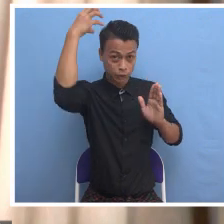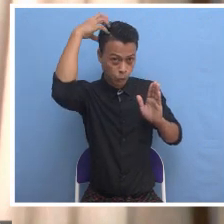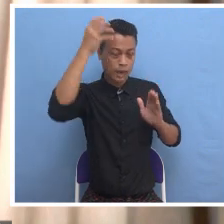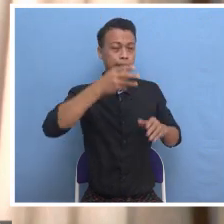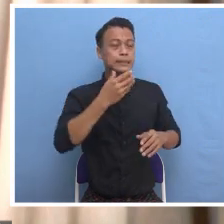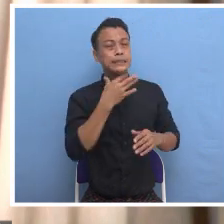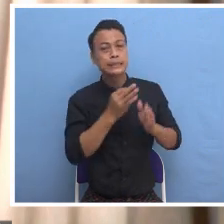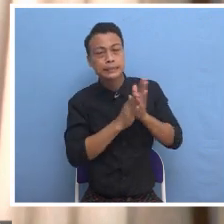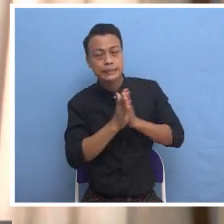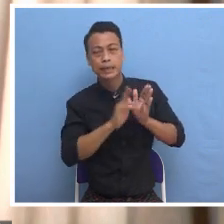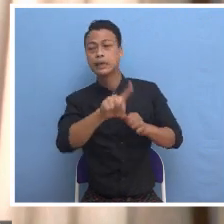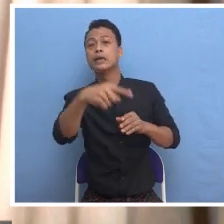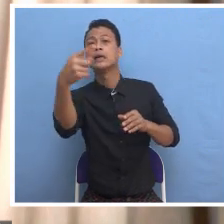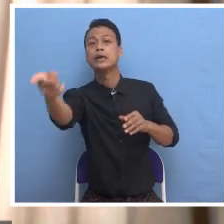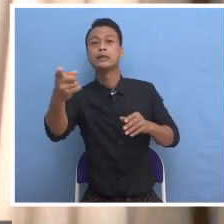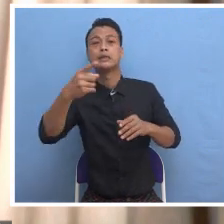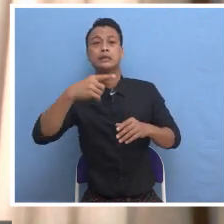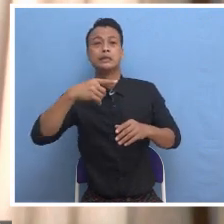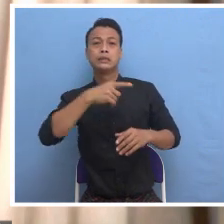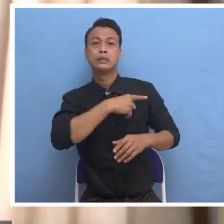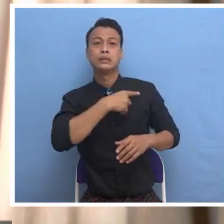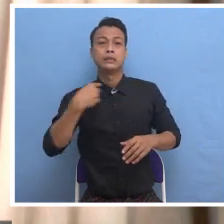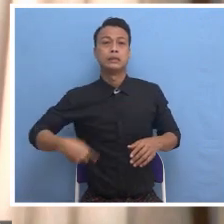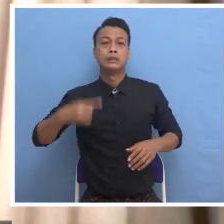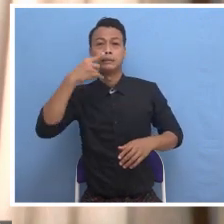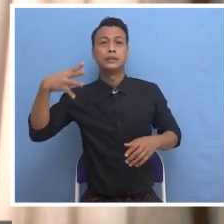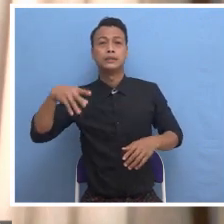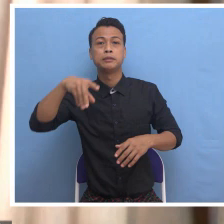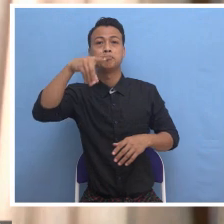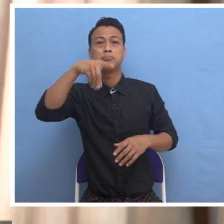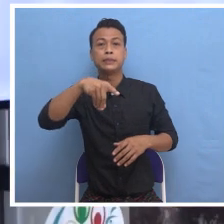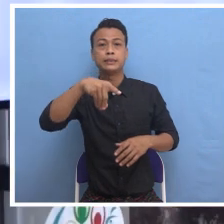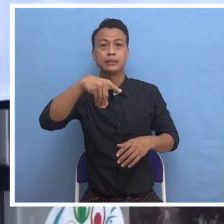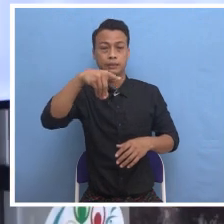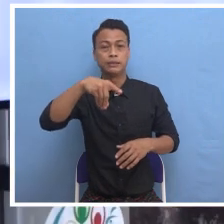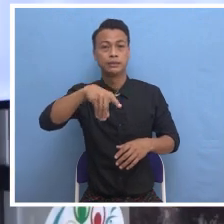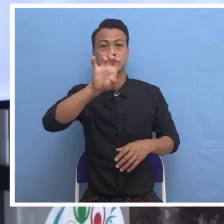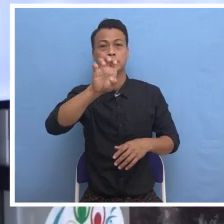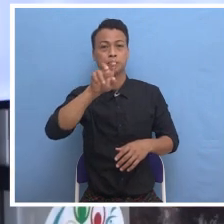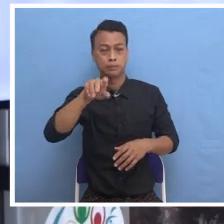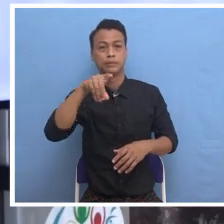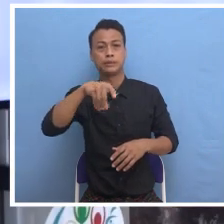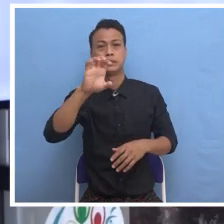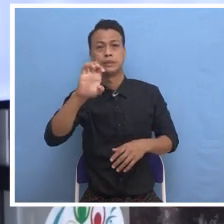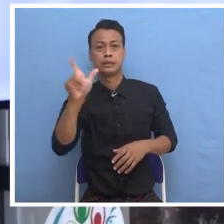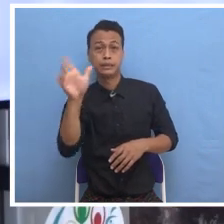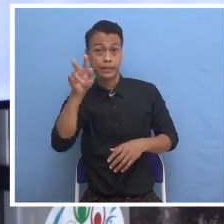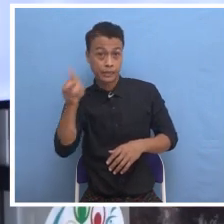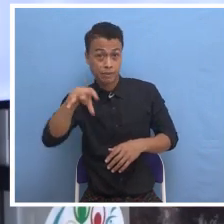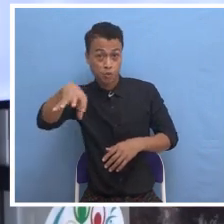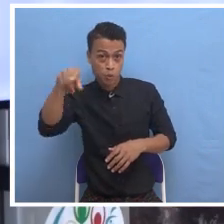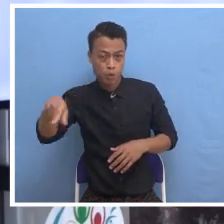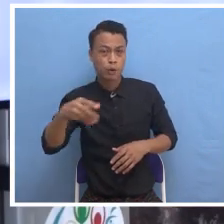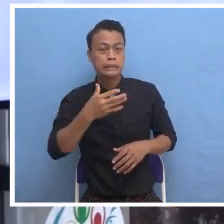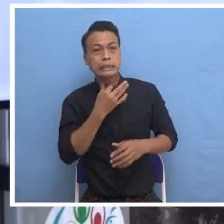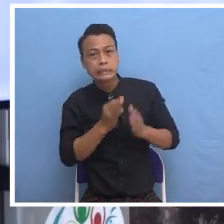ရေရှည်ဆက်ဆံရေးကိုအဓိကထားပြီးတော့သူကဆက်ဆံတာဖြစ်တဲ့အတွက်ဒီဘက်မှာတွန်းအားမရှိပြင်မဲ့ UN ပြည်နယ်လိုဟာမျိုးကြတော့သူ့ရဲ့ပြည်နယ်ထဲမှာရှိနေတဲ့အ